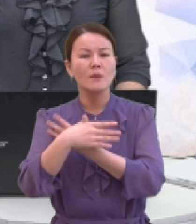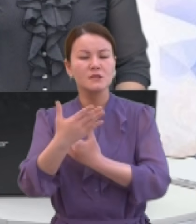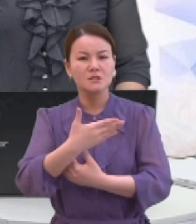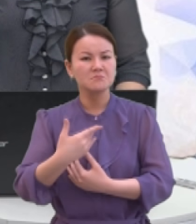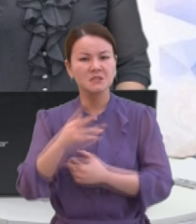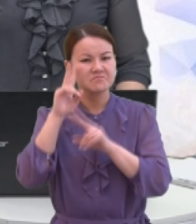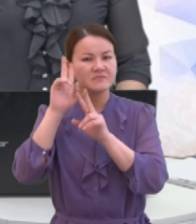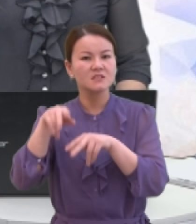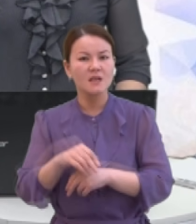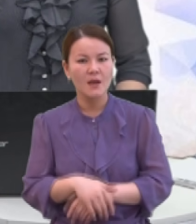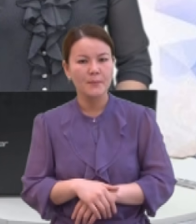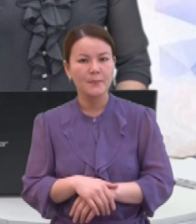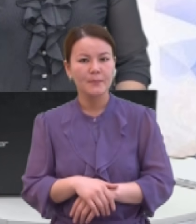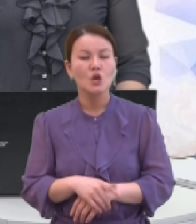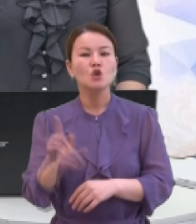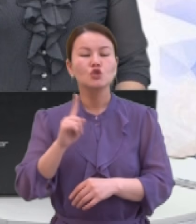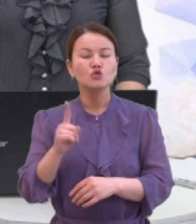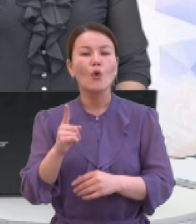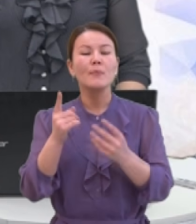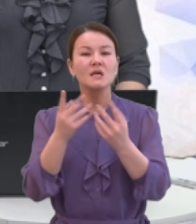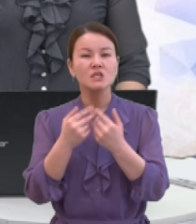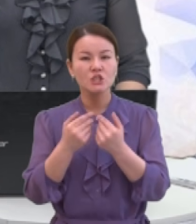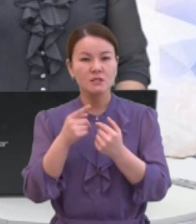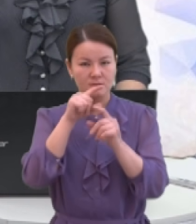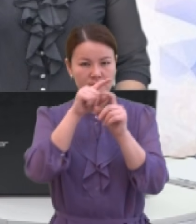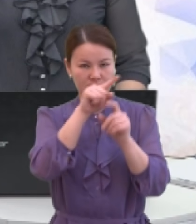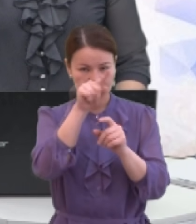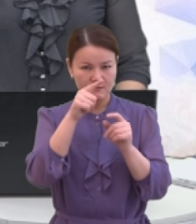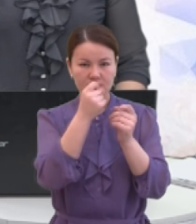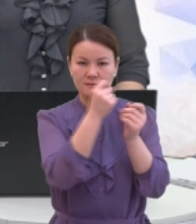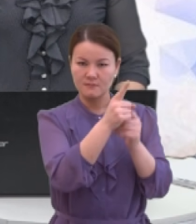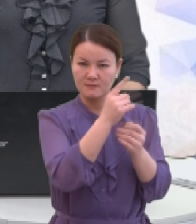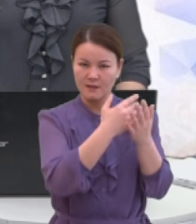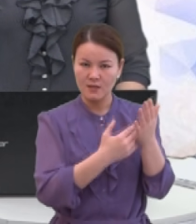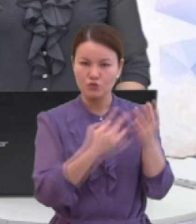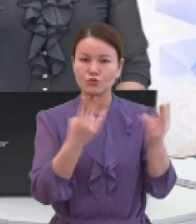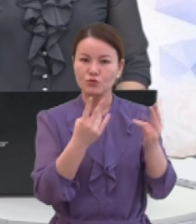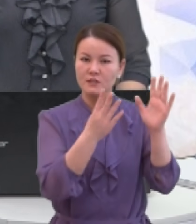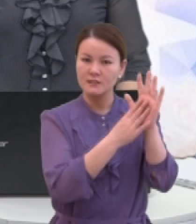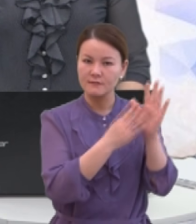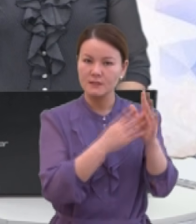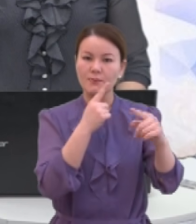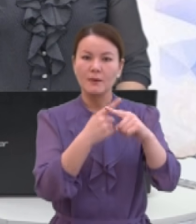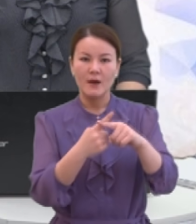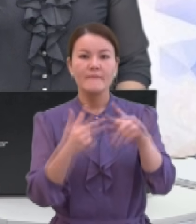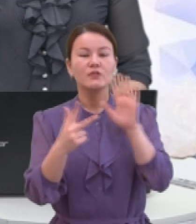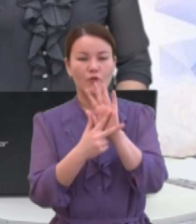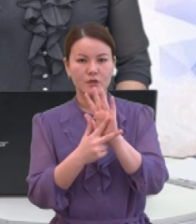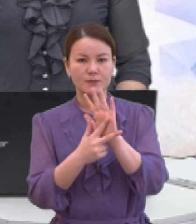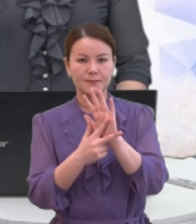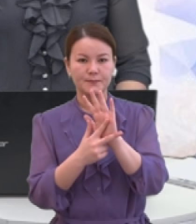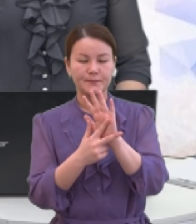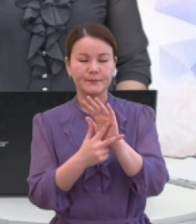не знаем чтобы решить данную задачу нужно к девяти прибавить 8